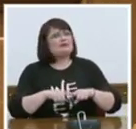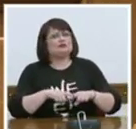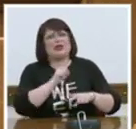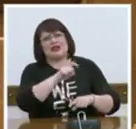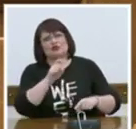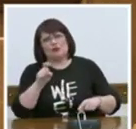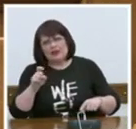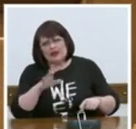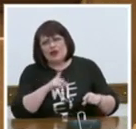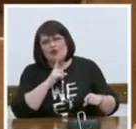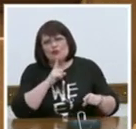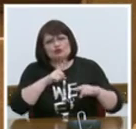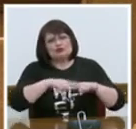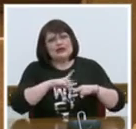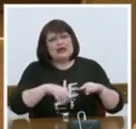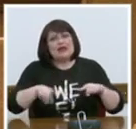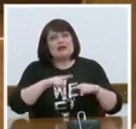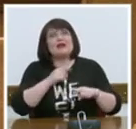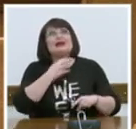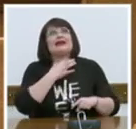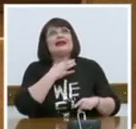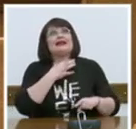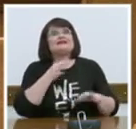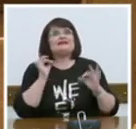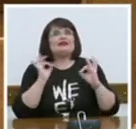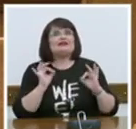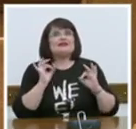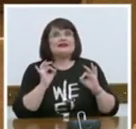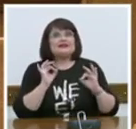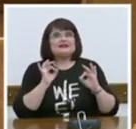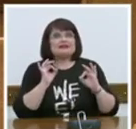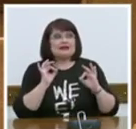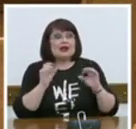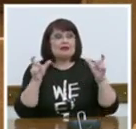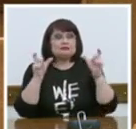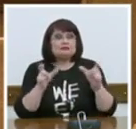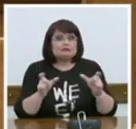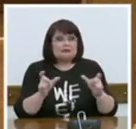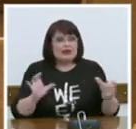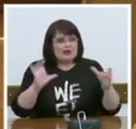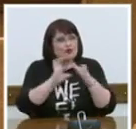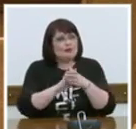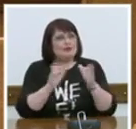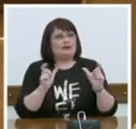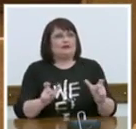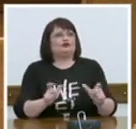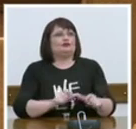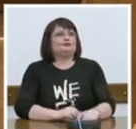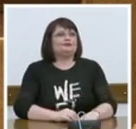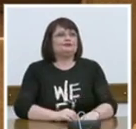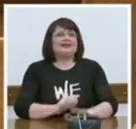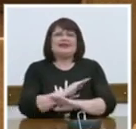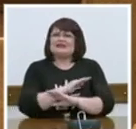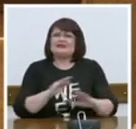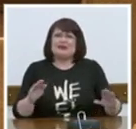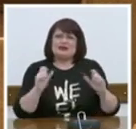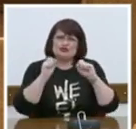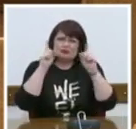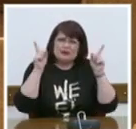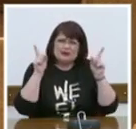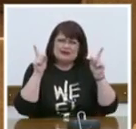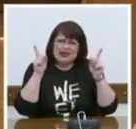χρειάζεται οπωσδήποτε να διαθέτει δόγμα παλαϊκής άμυνας. Ας πάψουμε επιτέλους να νοριζόμαστε